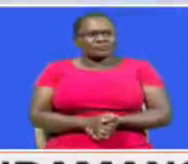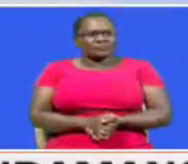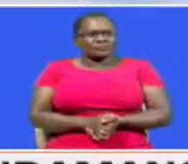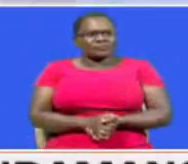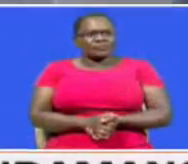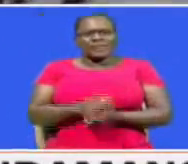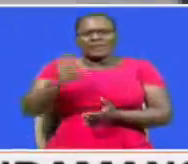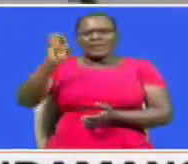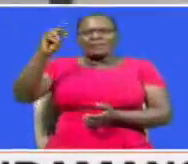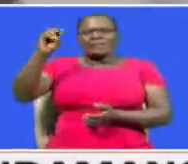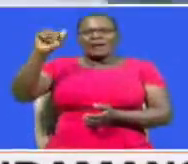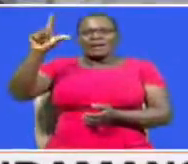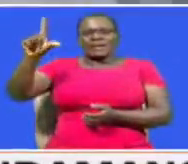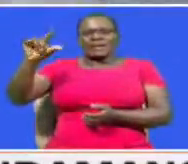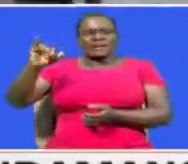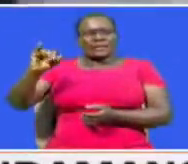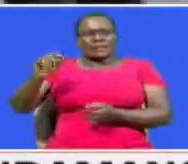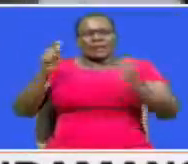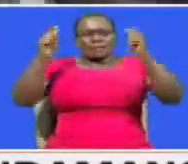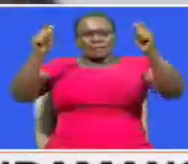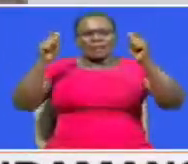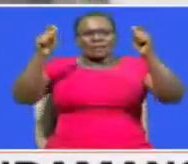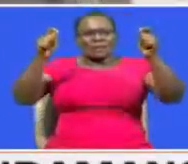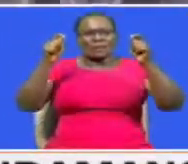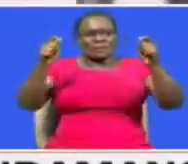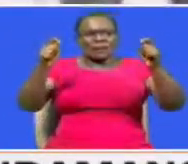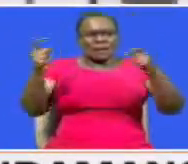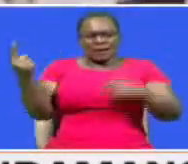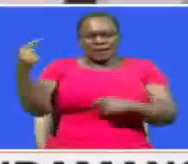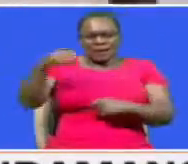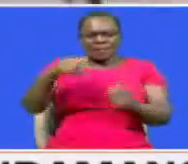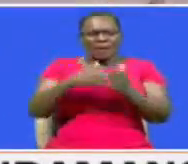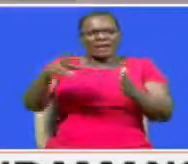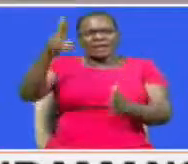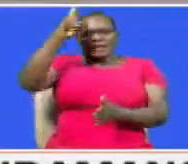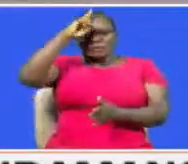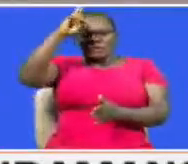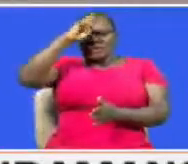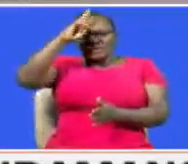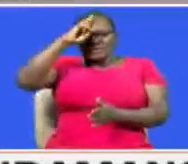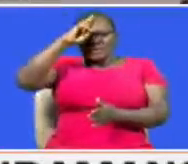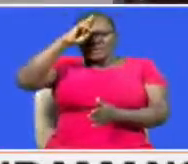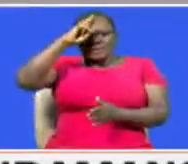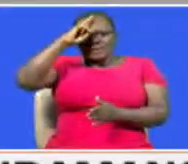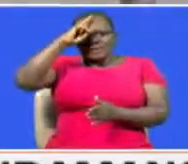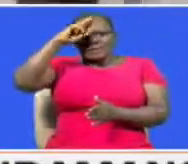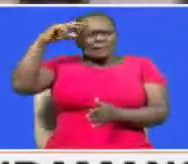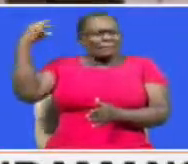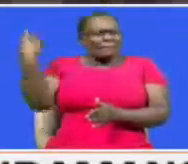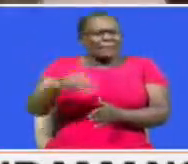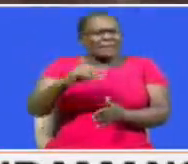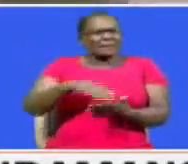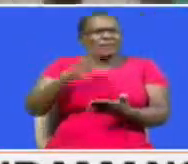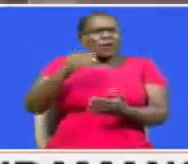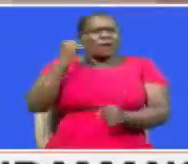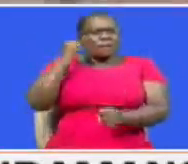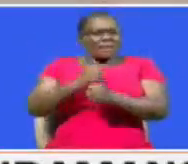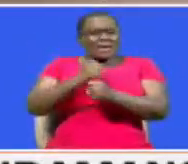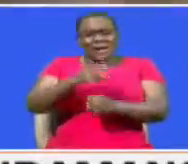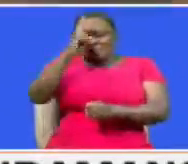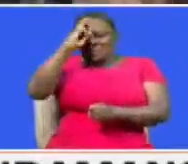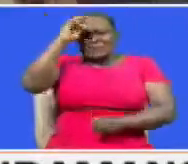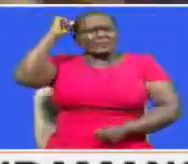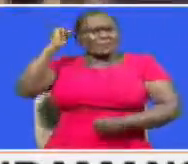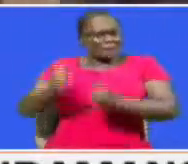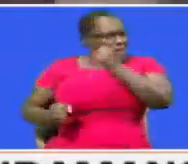Kule Emali, waandamanaji walijitokeza wazima wazima dhidi ya maafisa wa usalama, wakawashinda kwa nguvu na kuwafanya kutorokea